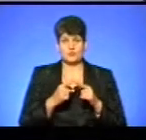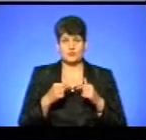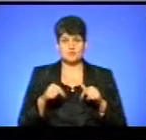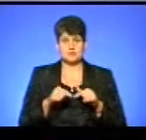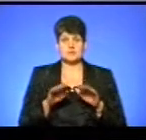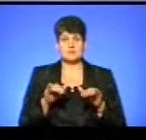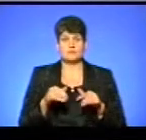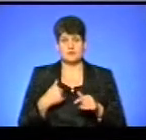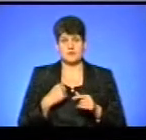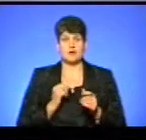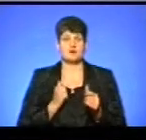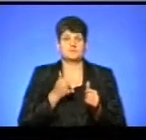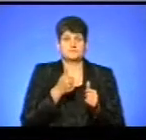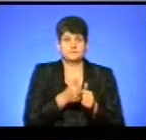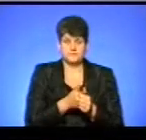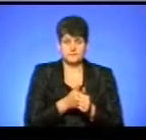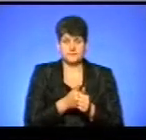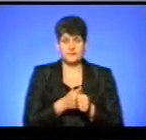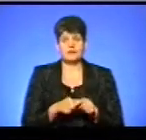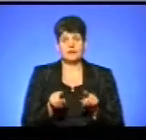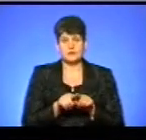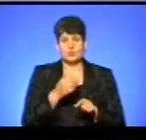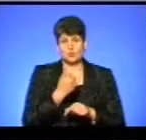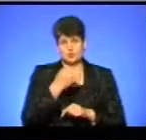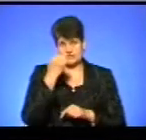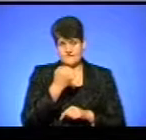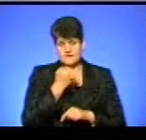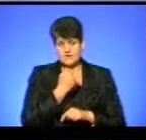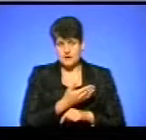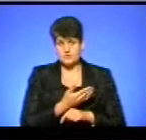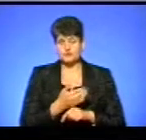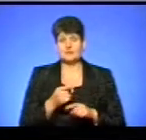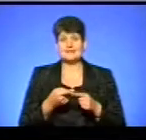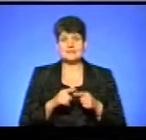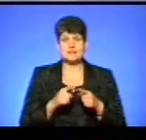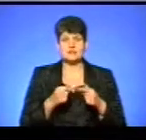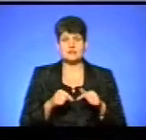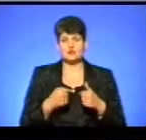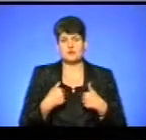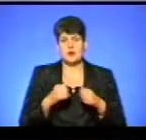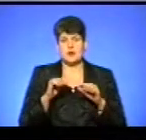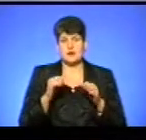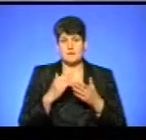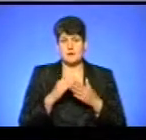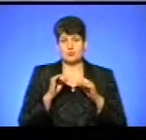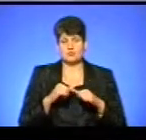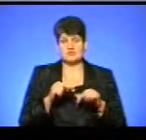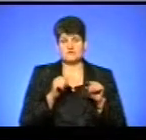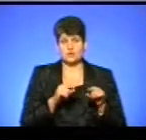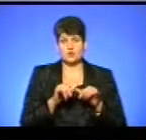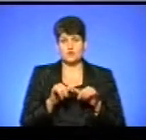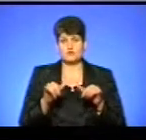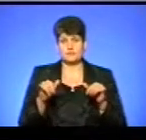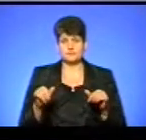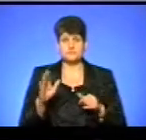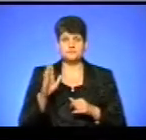їхніх стопах пішов я, і, по суті, йому також завдячую, що я є в цій організації, що я маю змогу в ній розвиватися.